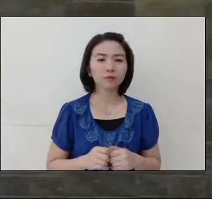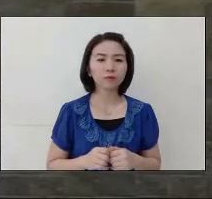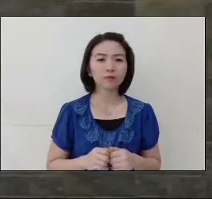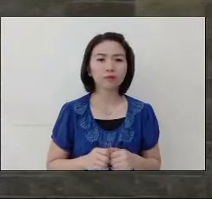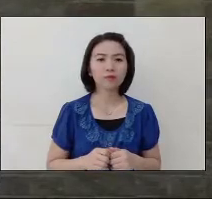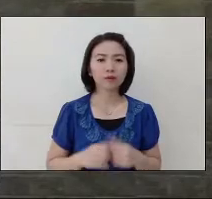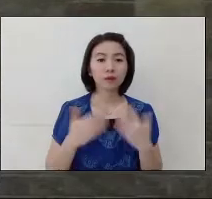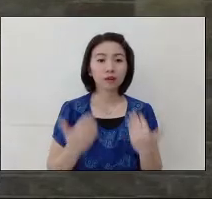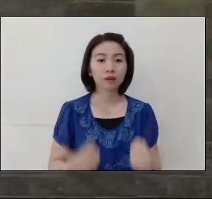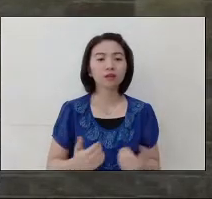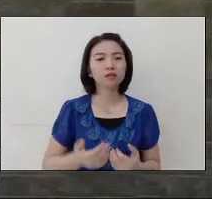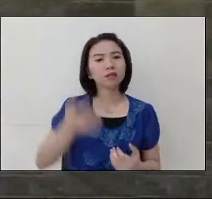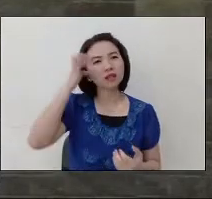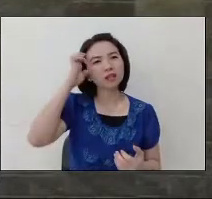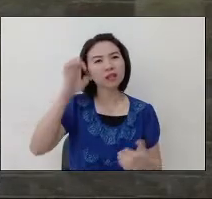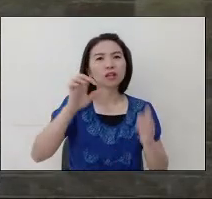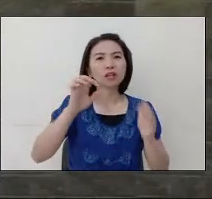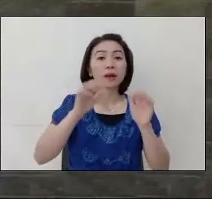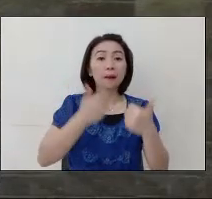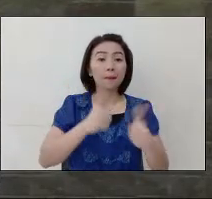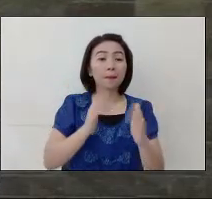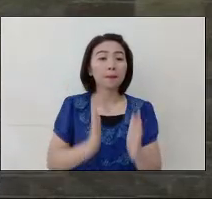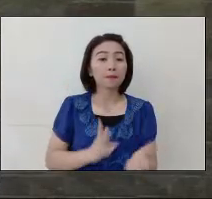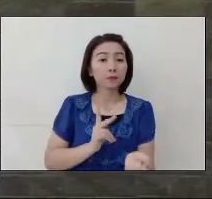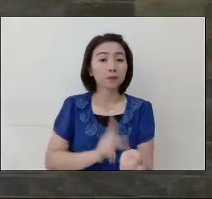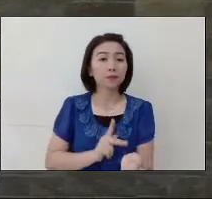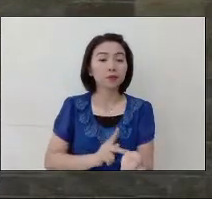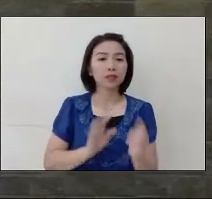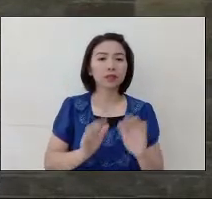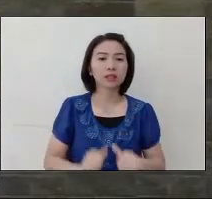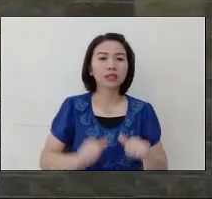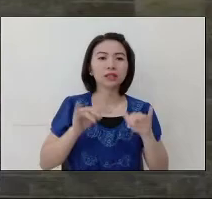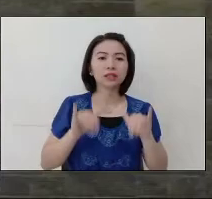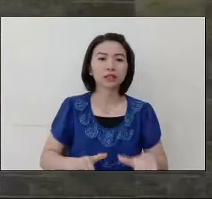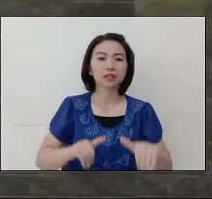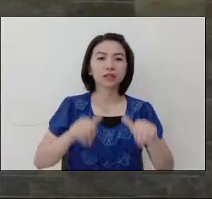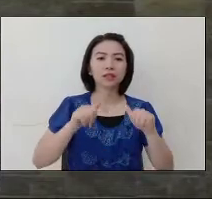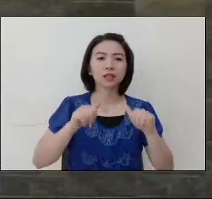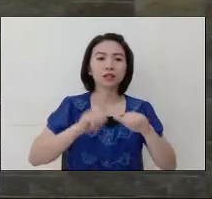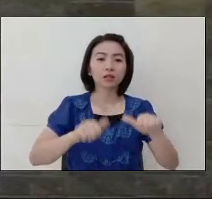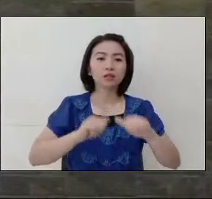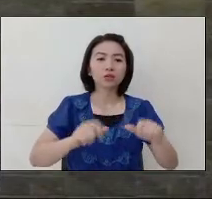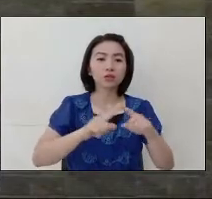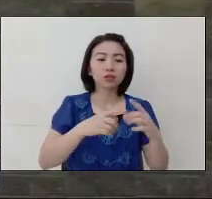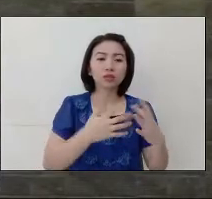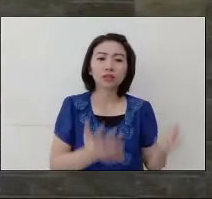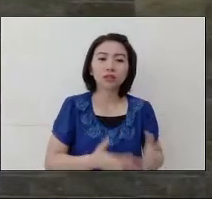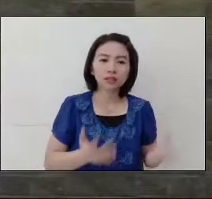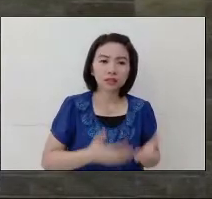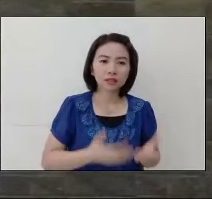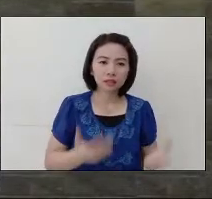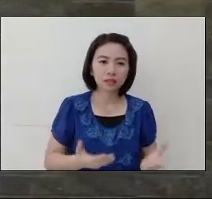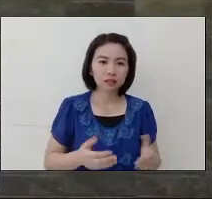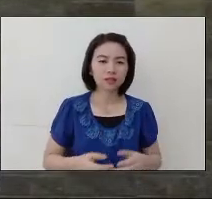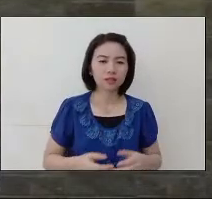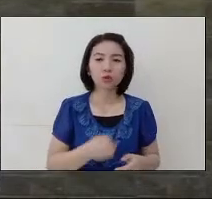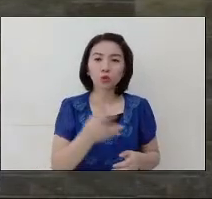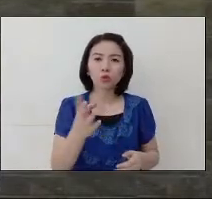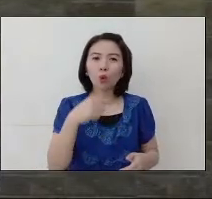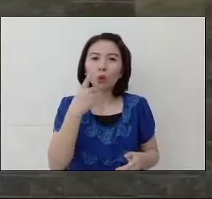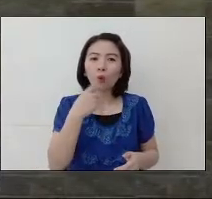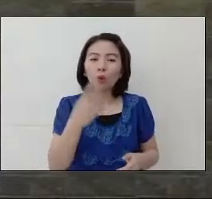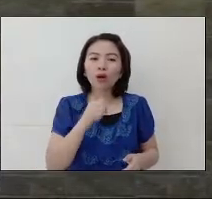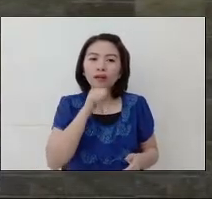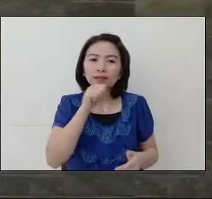can still encourage people. Those who are living outside, those who are moving freely, those who